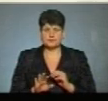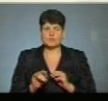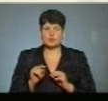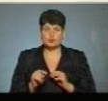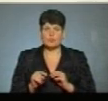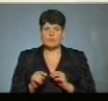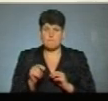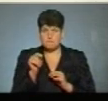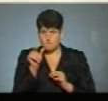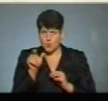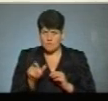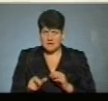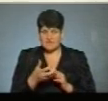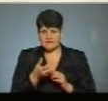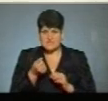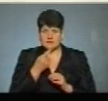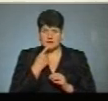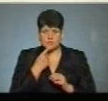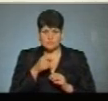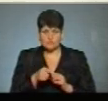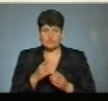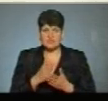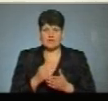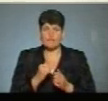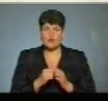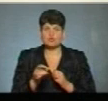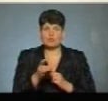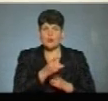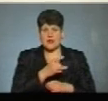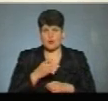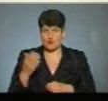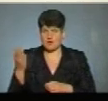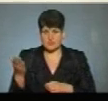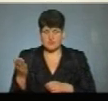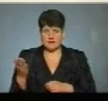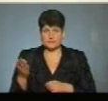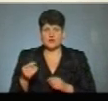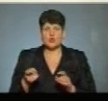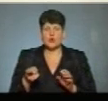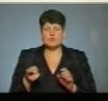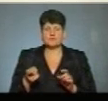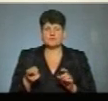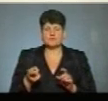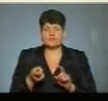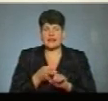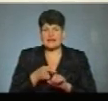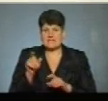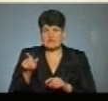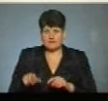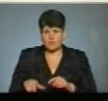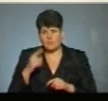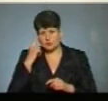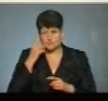що самі пробірки для забору аналіз, вони знаходяться в кожному районі. Тобто до інфікованого